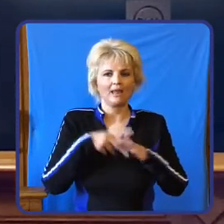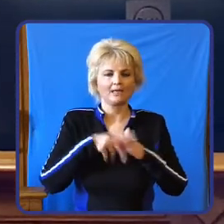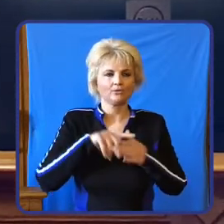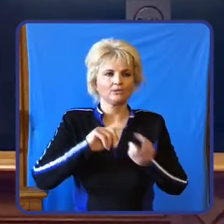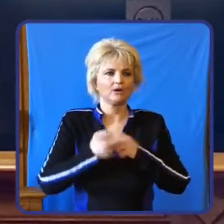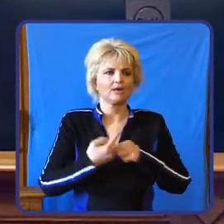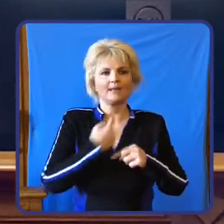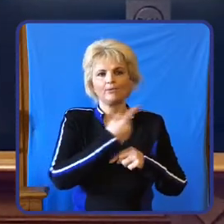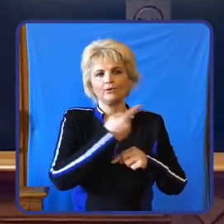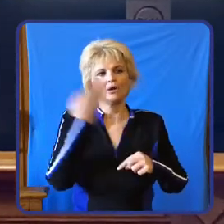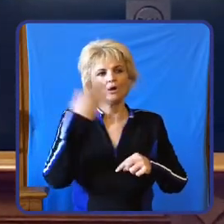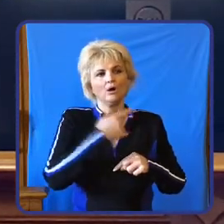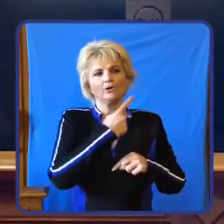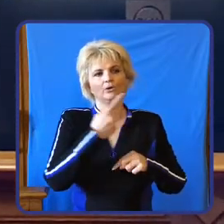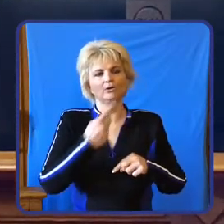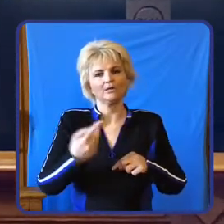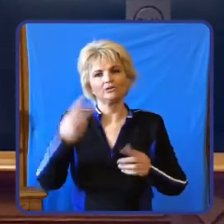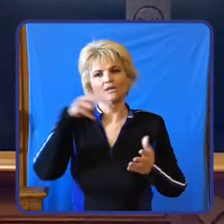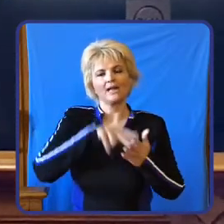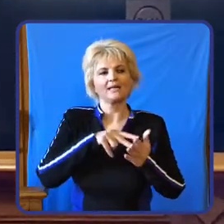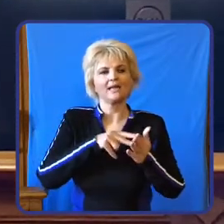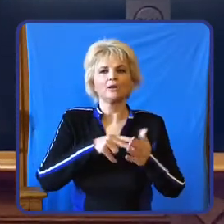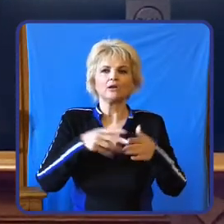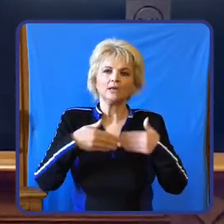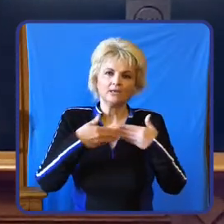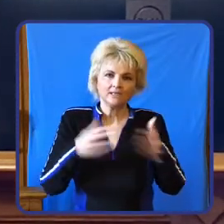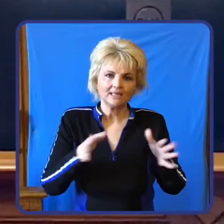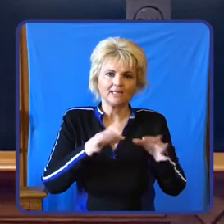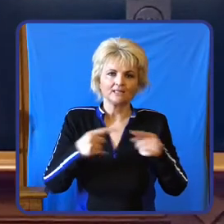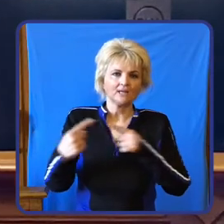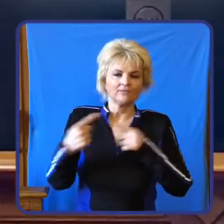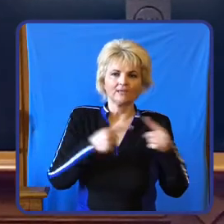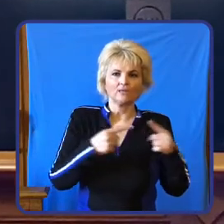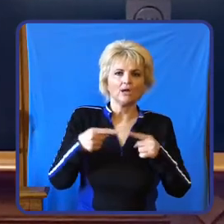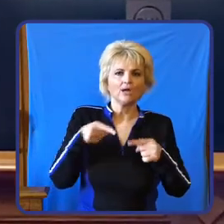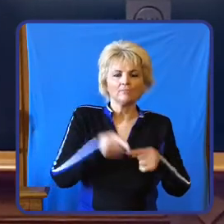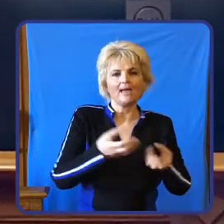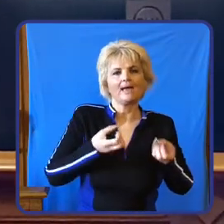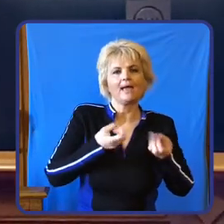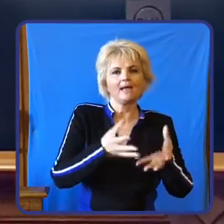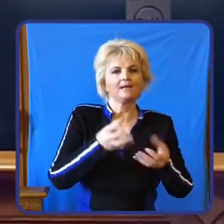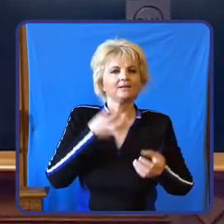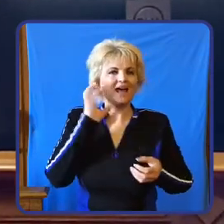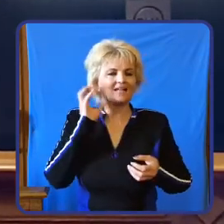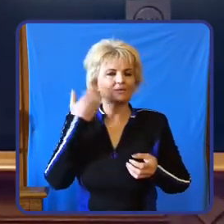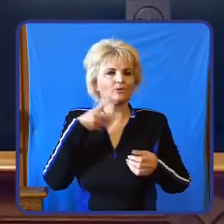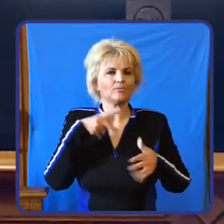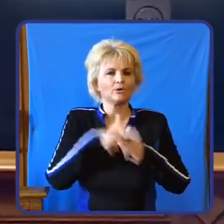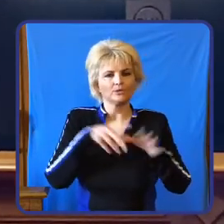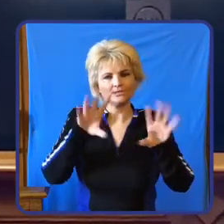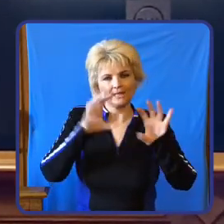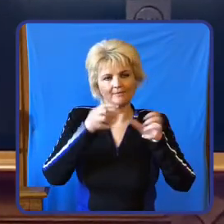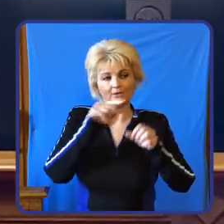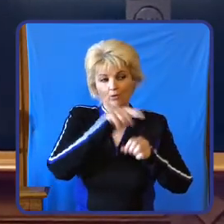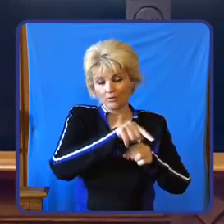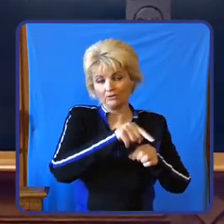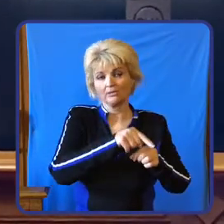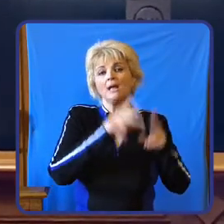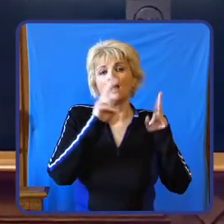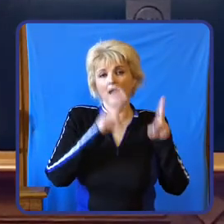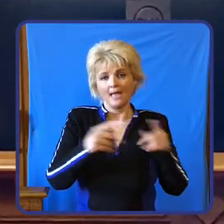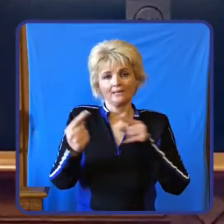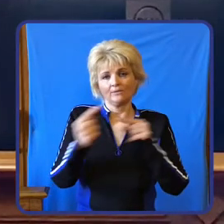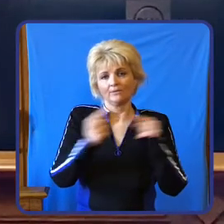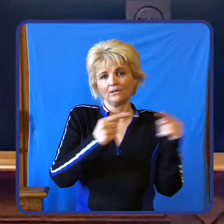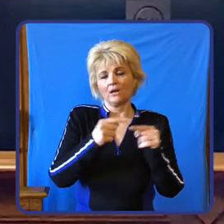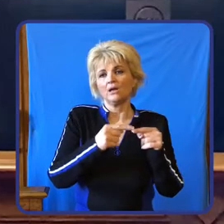önök. Ha önök is kiállnának egy nyílt vitára becsülettel, meg beengednének a rádióba, meg a köztelevízióba és a többi, ott ezt meg lehet